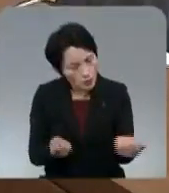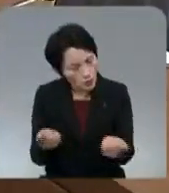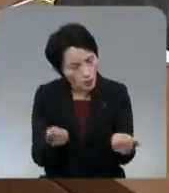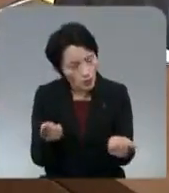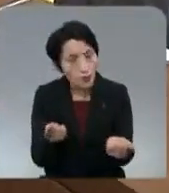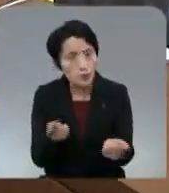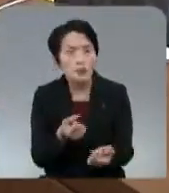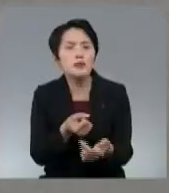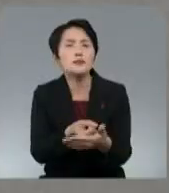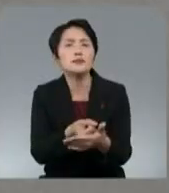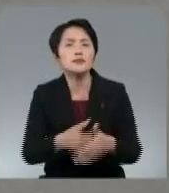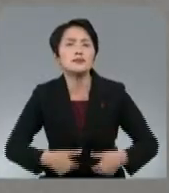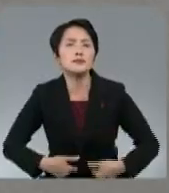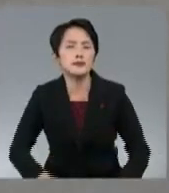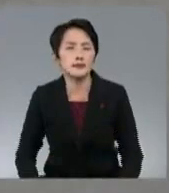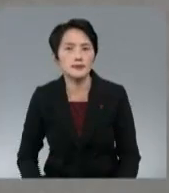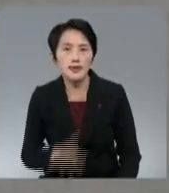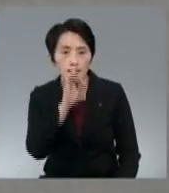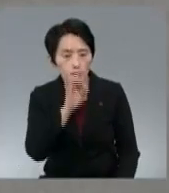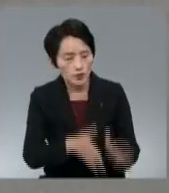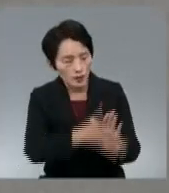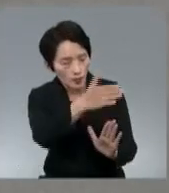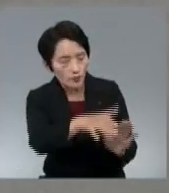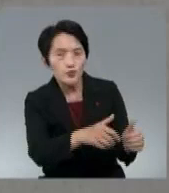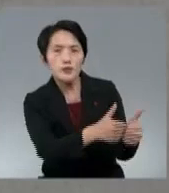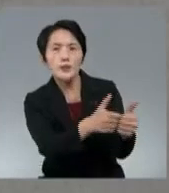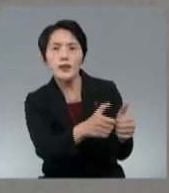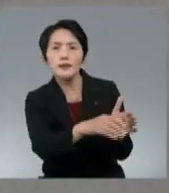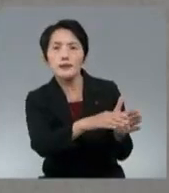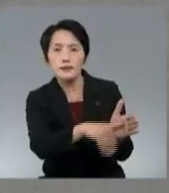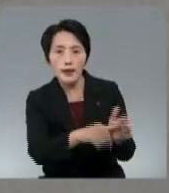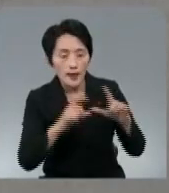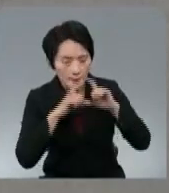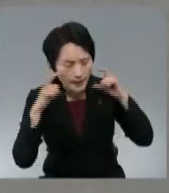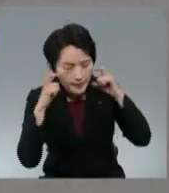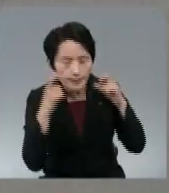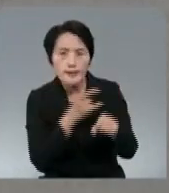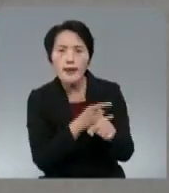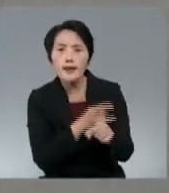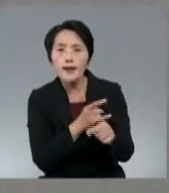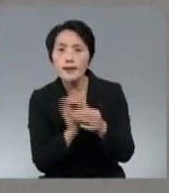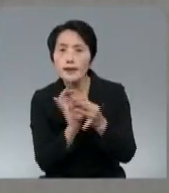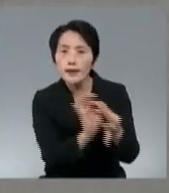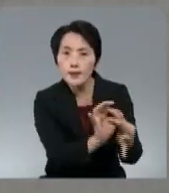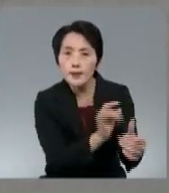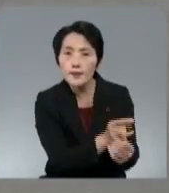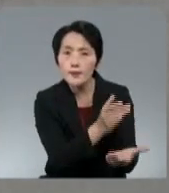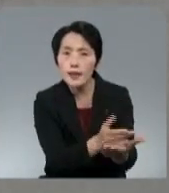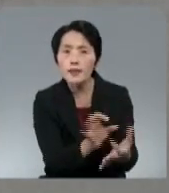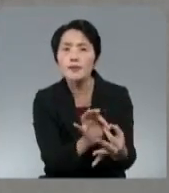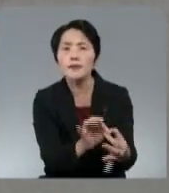vẫn đang phức tạp các yếu tố bất ổn vẫn đang tồn tại số ca nhiễm mới covid-19 tính đến 0h